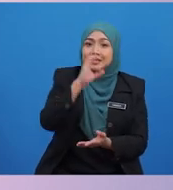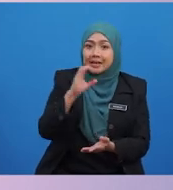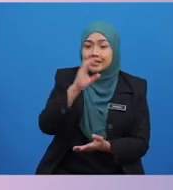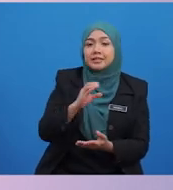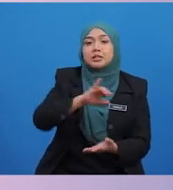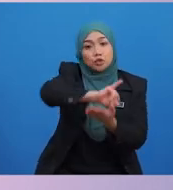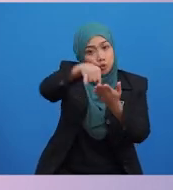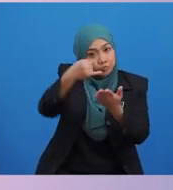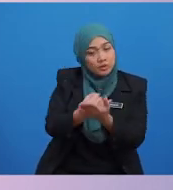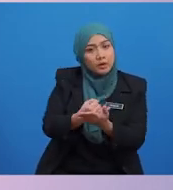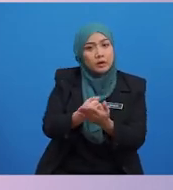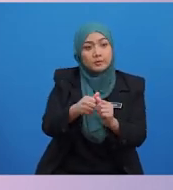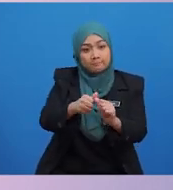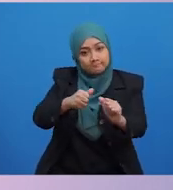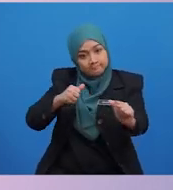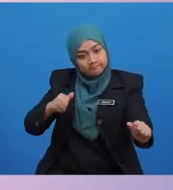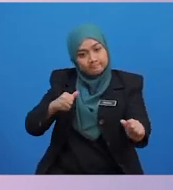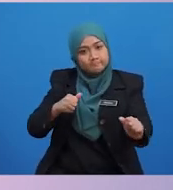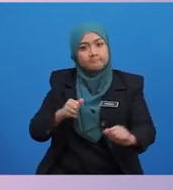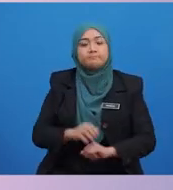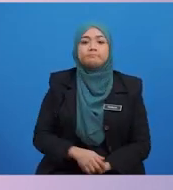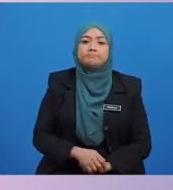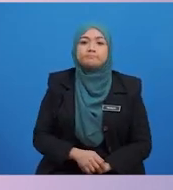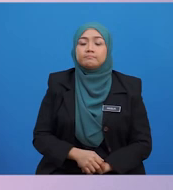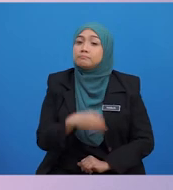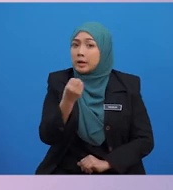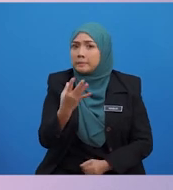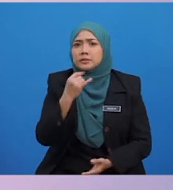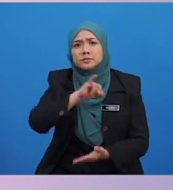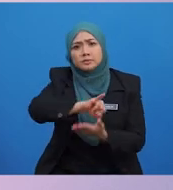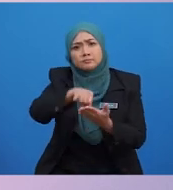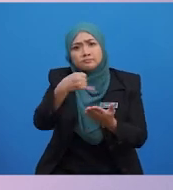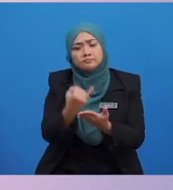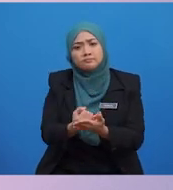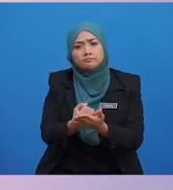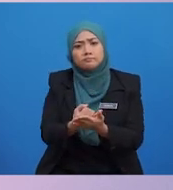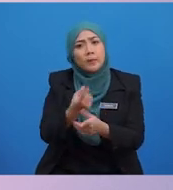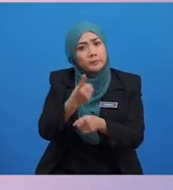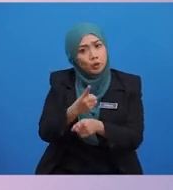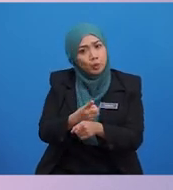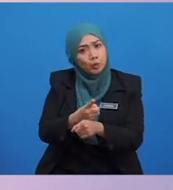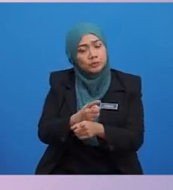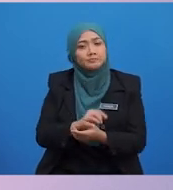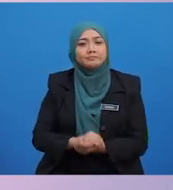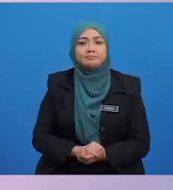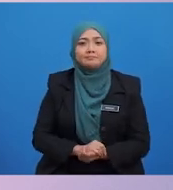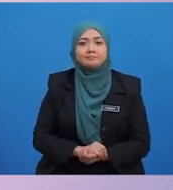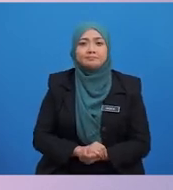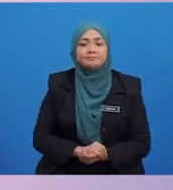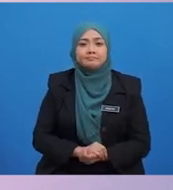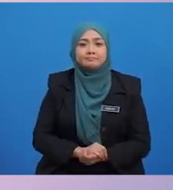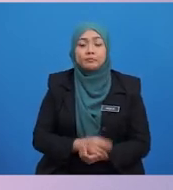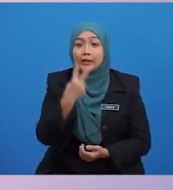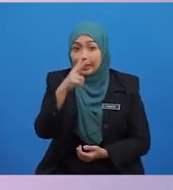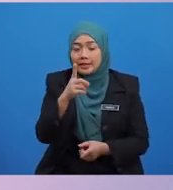dapat Hai Mbak di kita sama-sama simak jawabannya jumlah jarak perjalanan